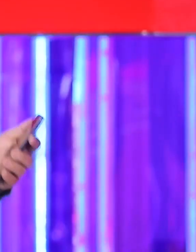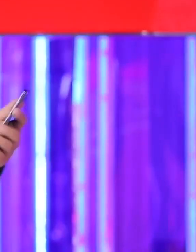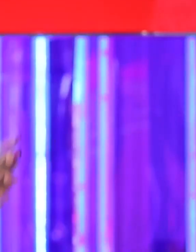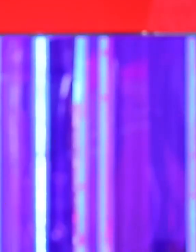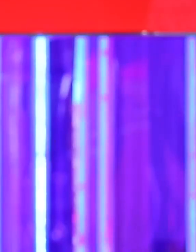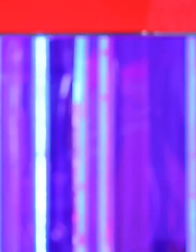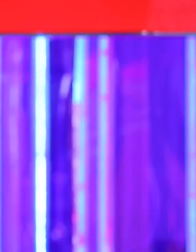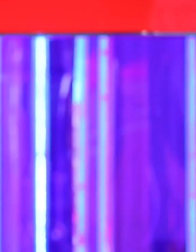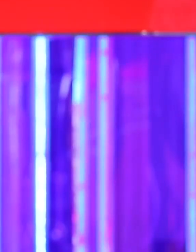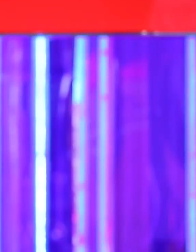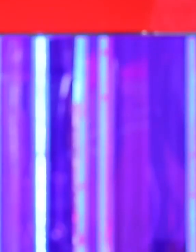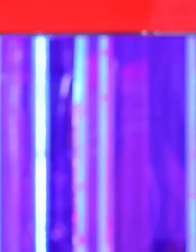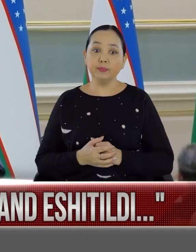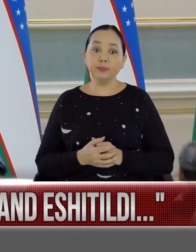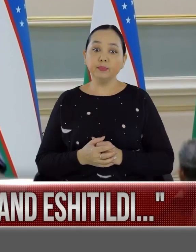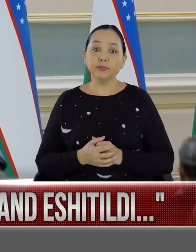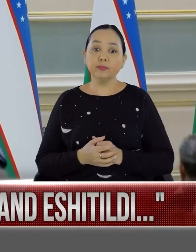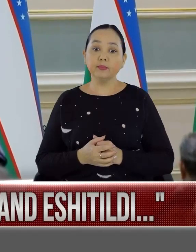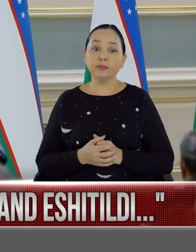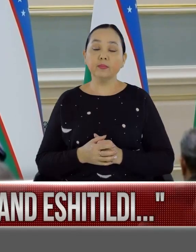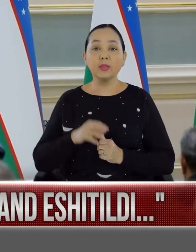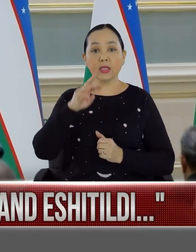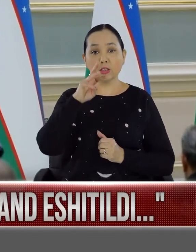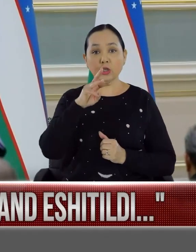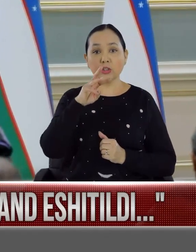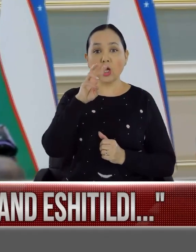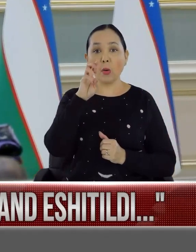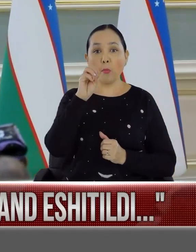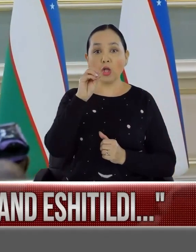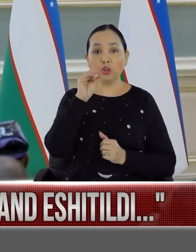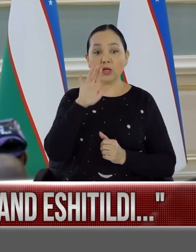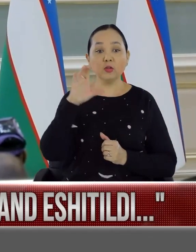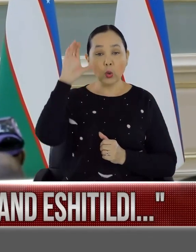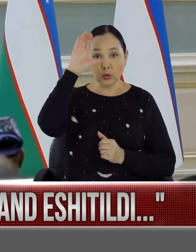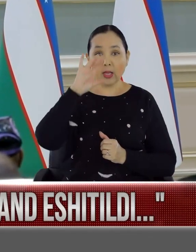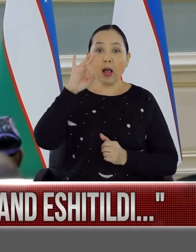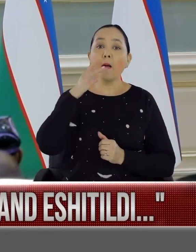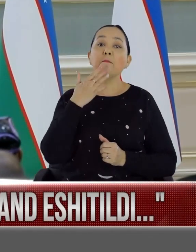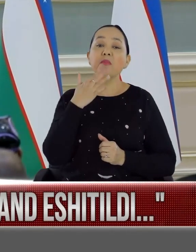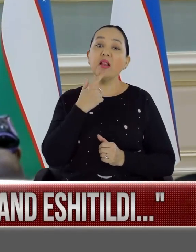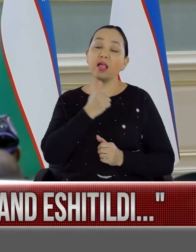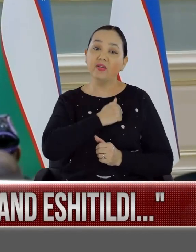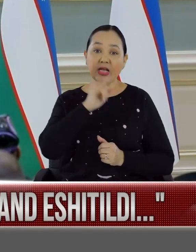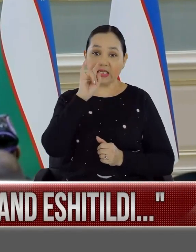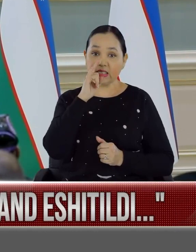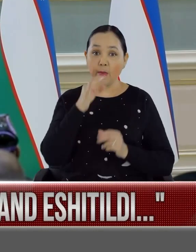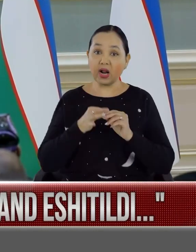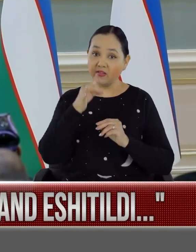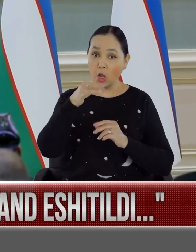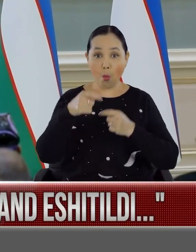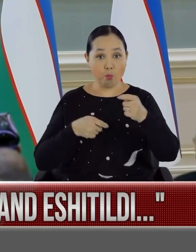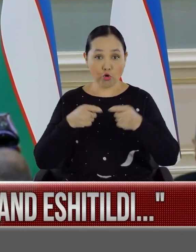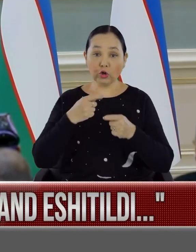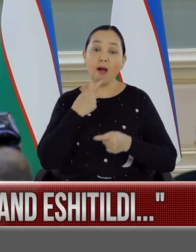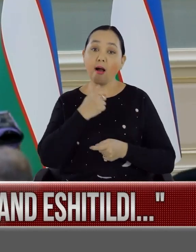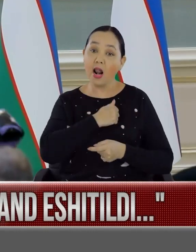jarayonlarni hayajon bilan eslayapti. Sanjar Botirovich, O'zbekiston Respublikasi Milliy gvardiyasining Samarqand viloyati bo'yicha boshqarmasi